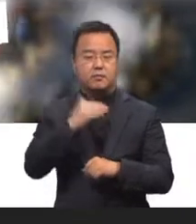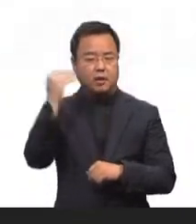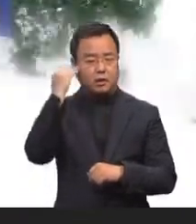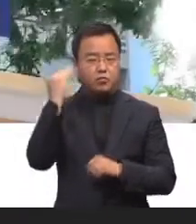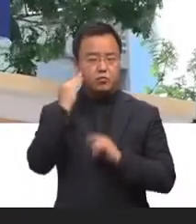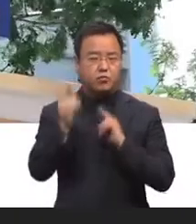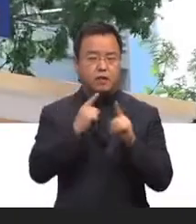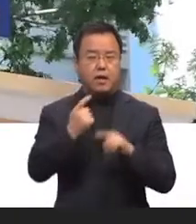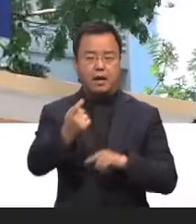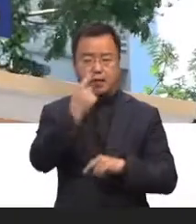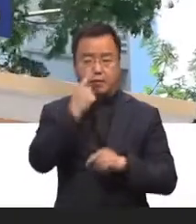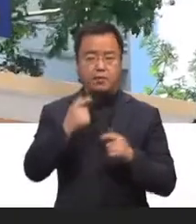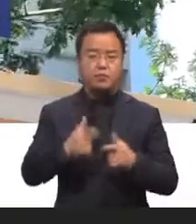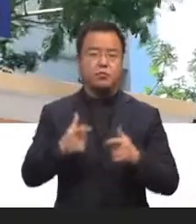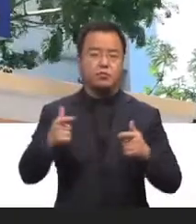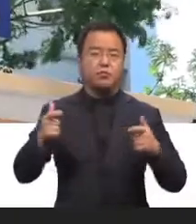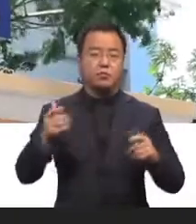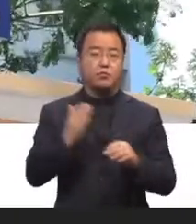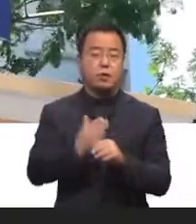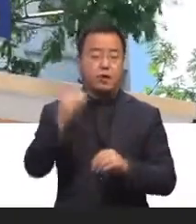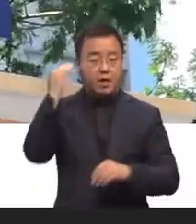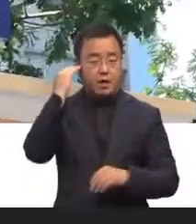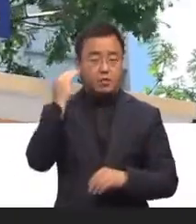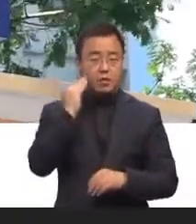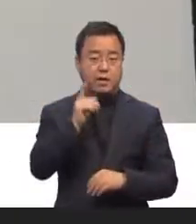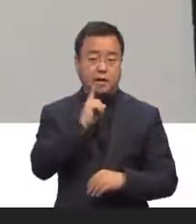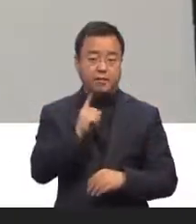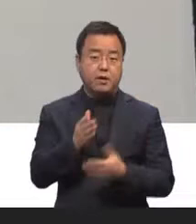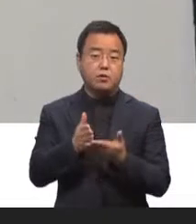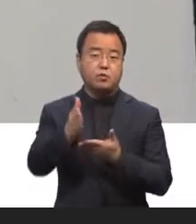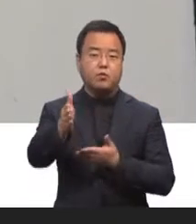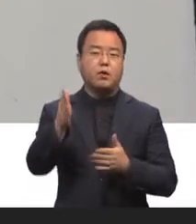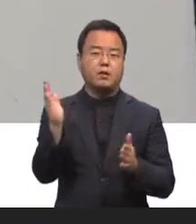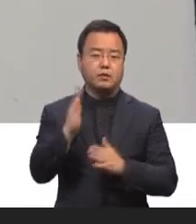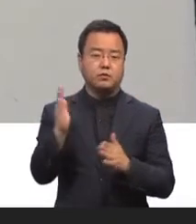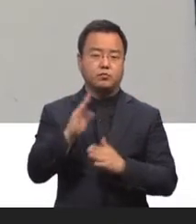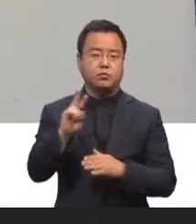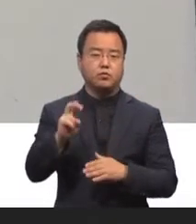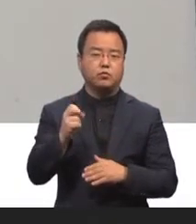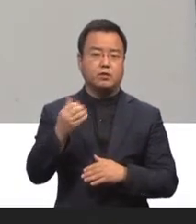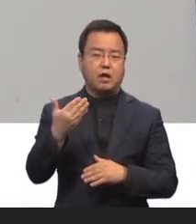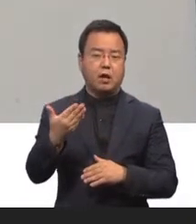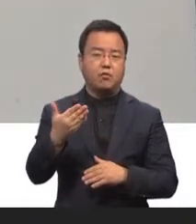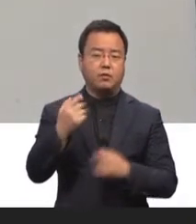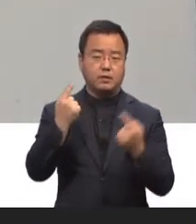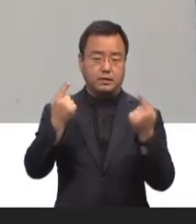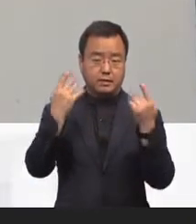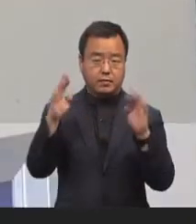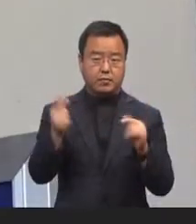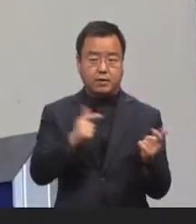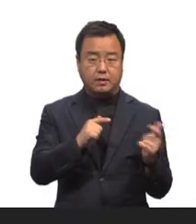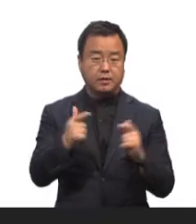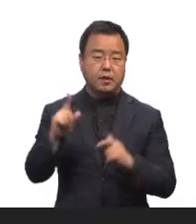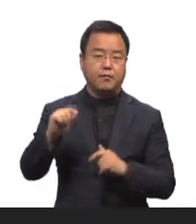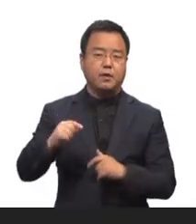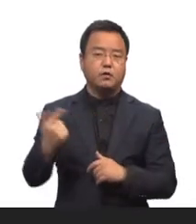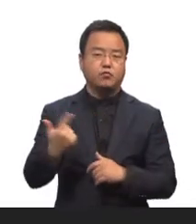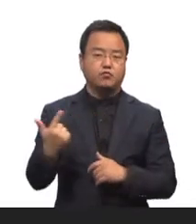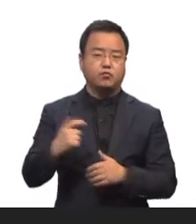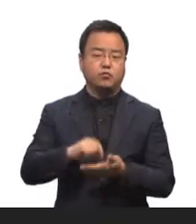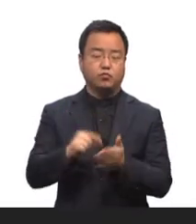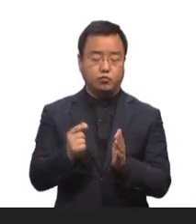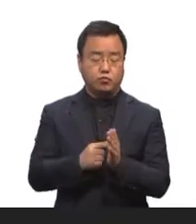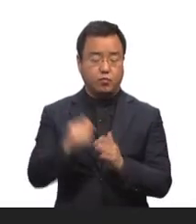확산되고 있습니다. 한국어를 전공하는 학생은 29개 대학에서 16,000여 명에 이릅니다.